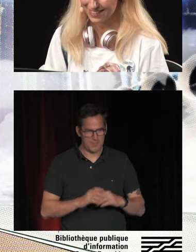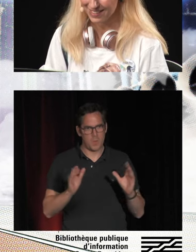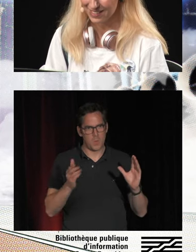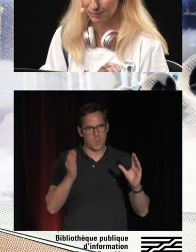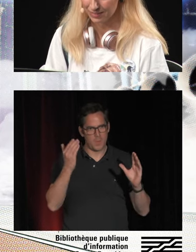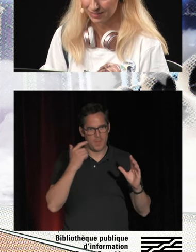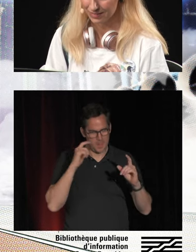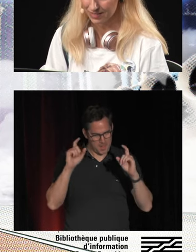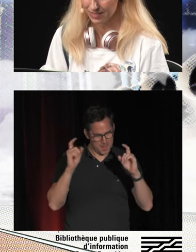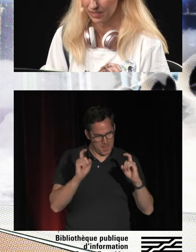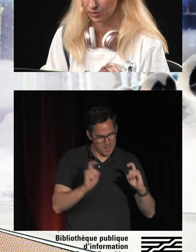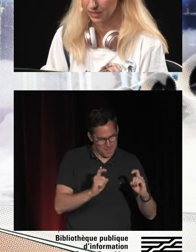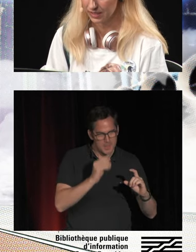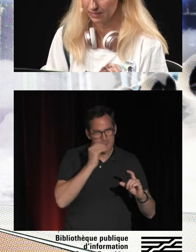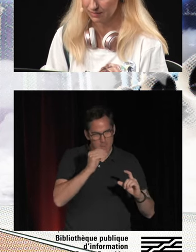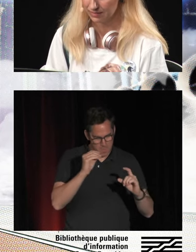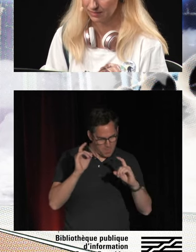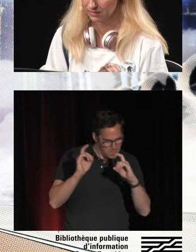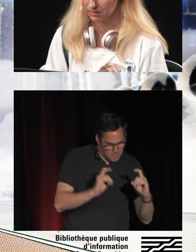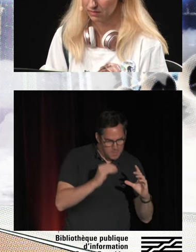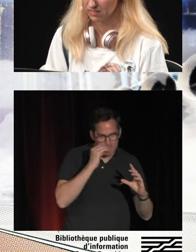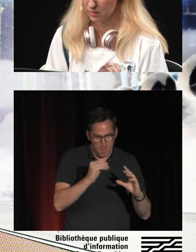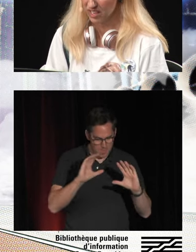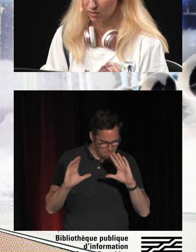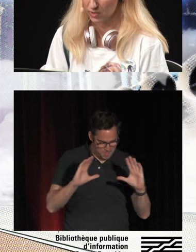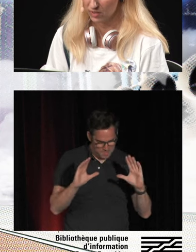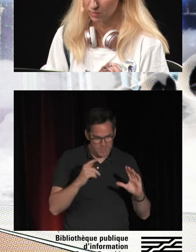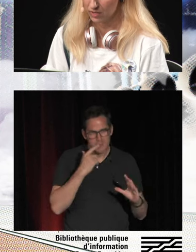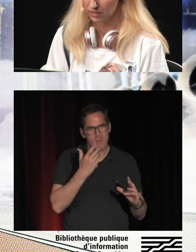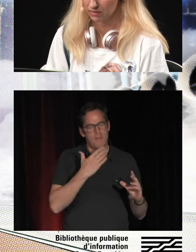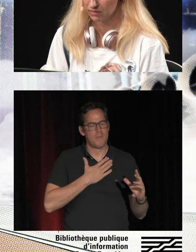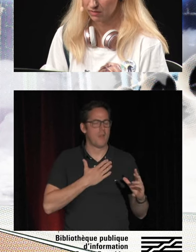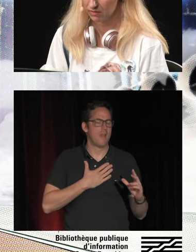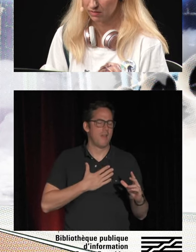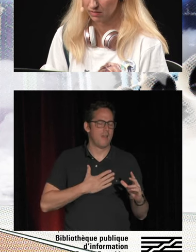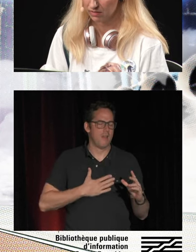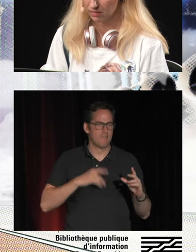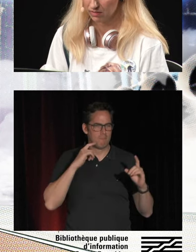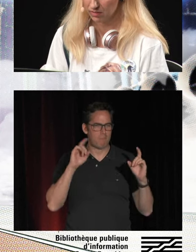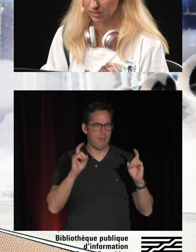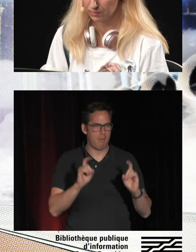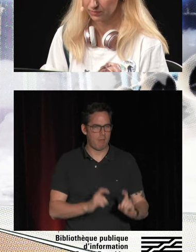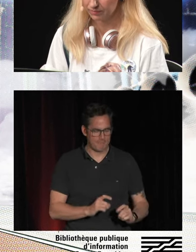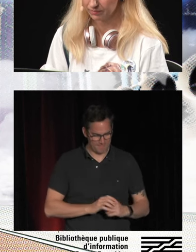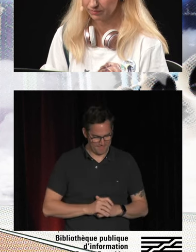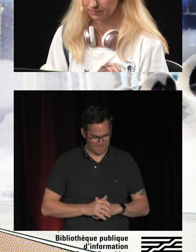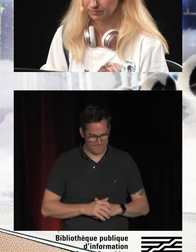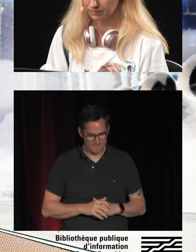Voilà, ça c'est bon, ça c'est ok. C'est bien quand ça se passe comme ça.